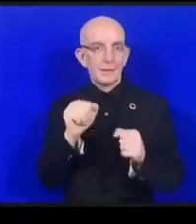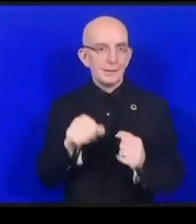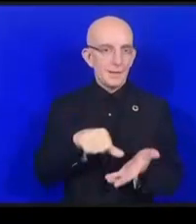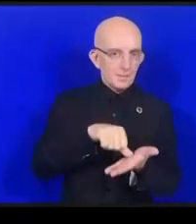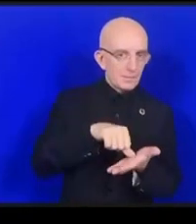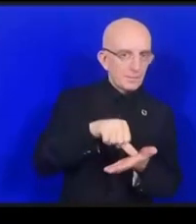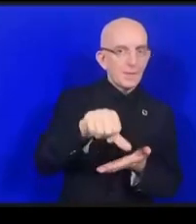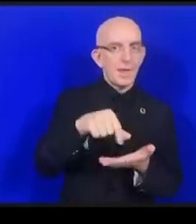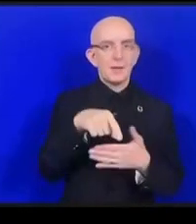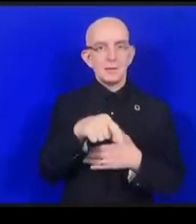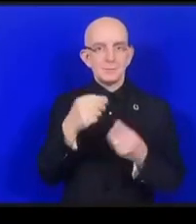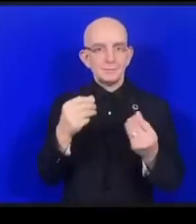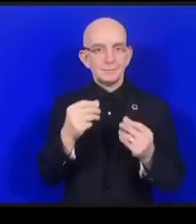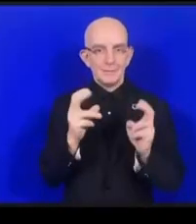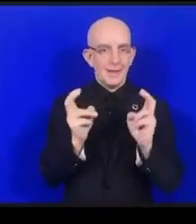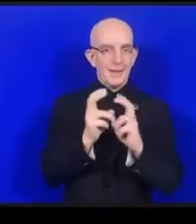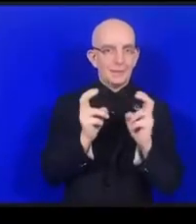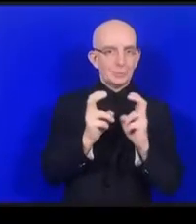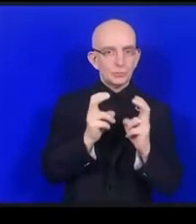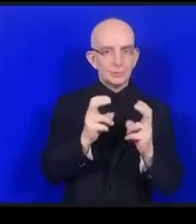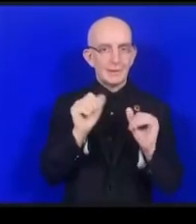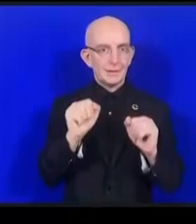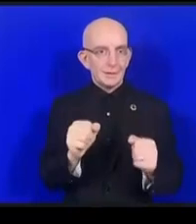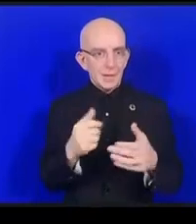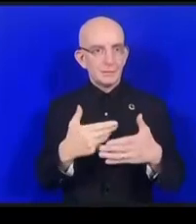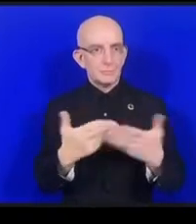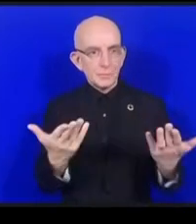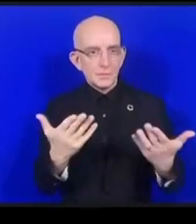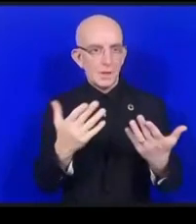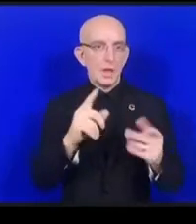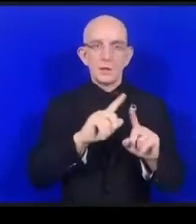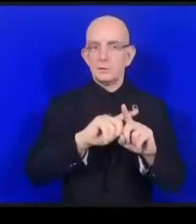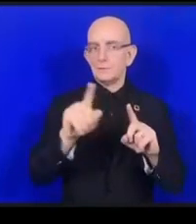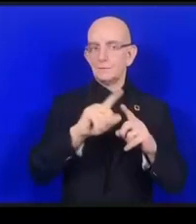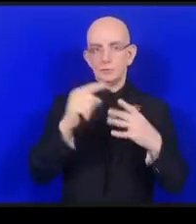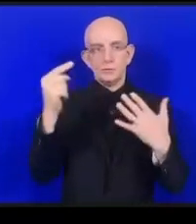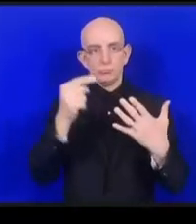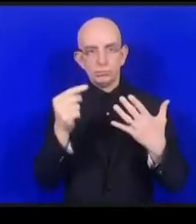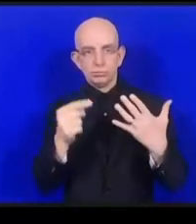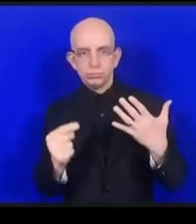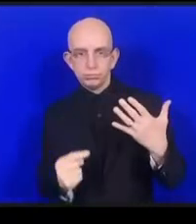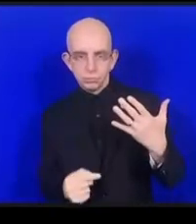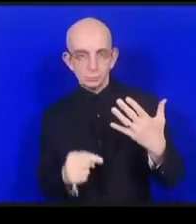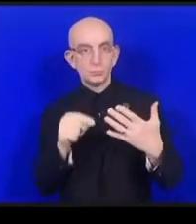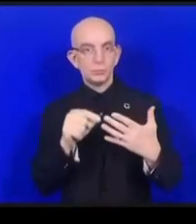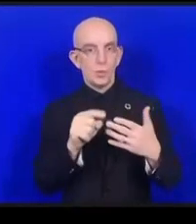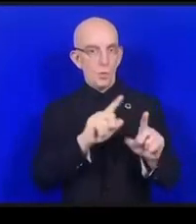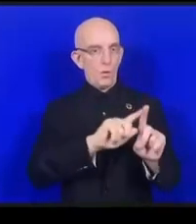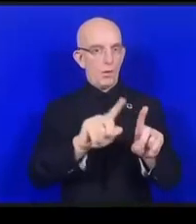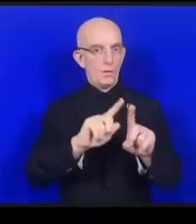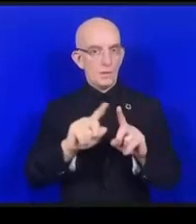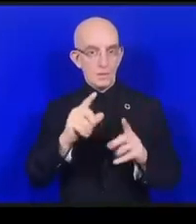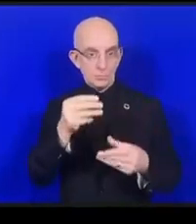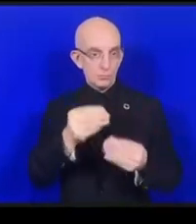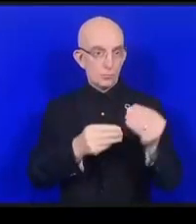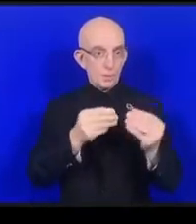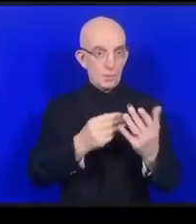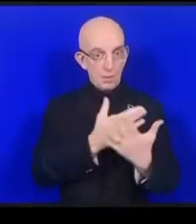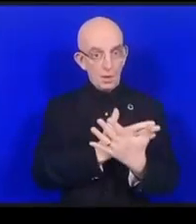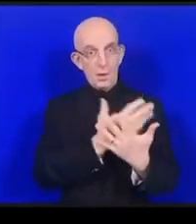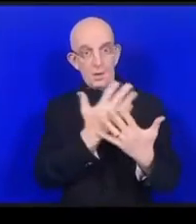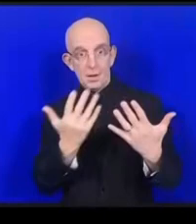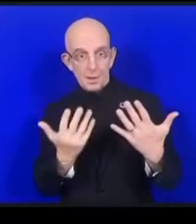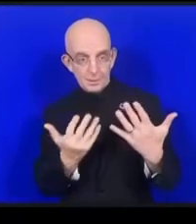среда чистый воздух и так далее фактически Какая бы тема не поднималась В рамках устойчивого развития можно